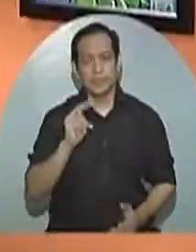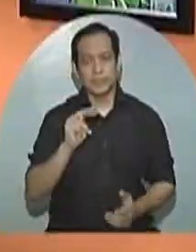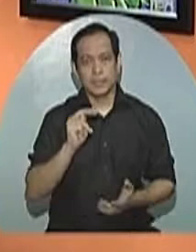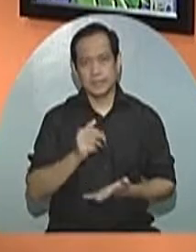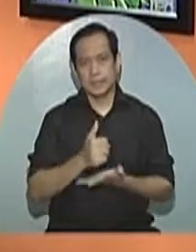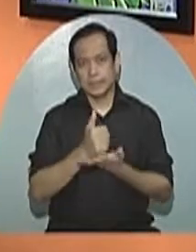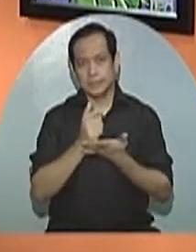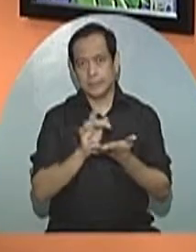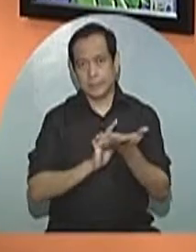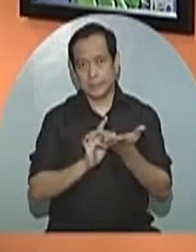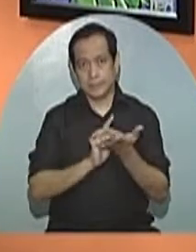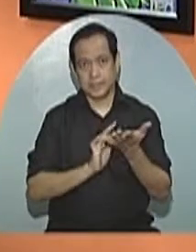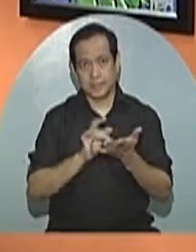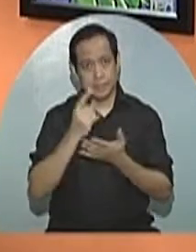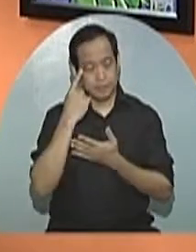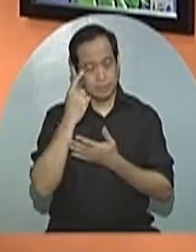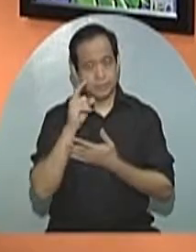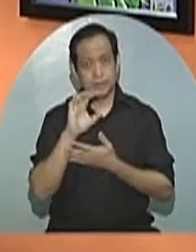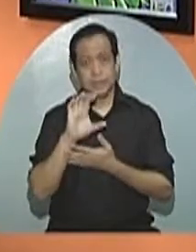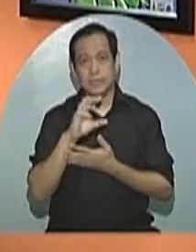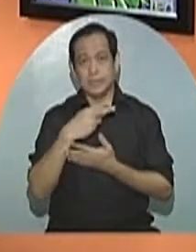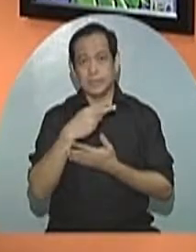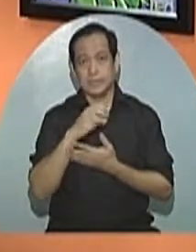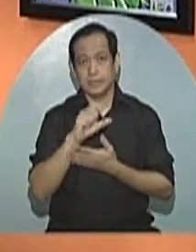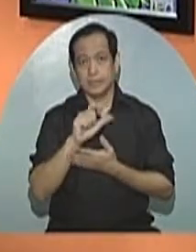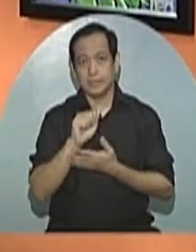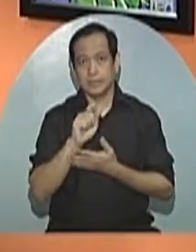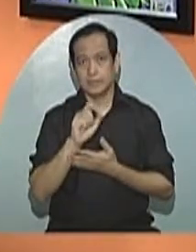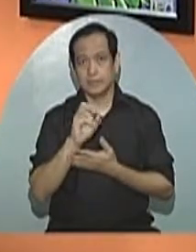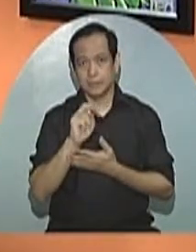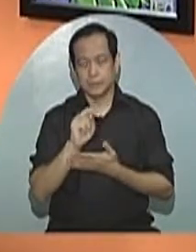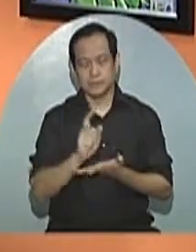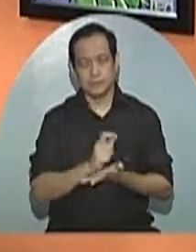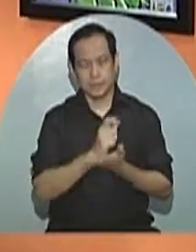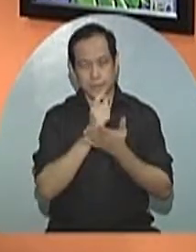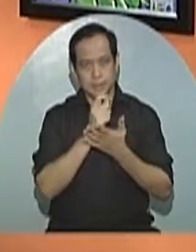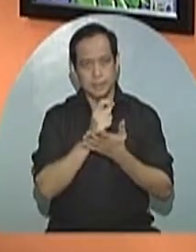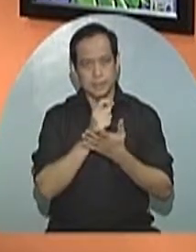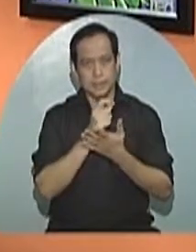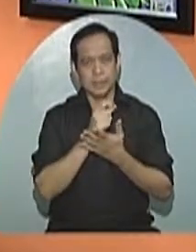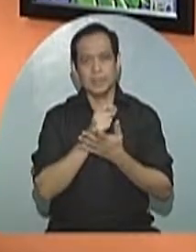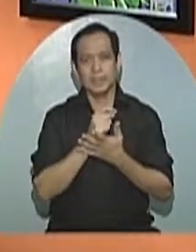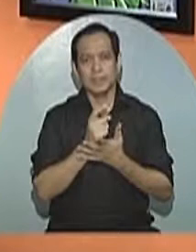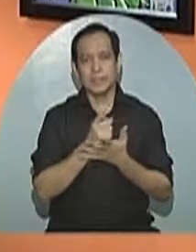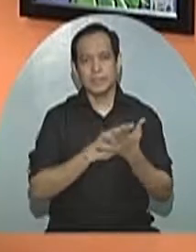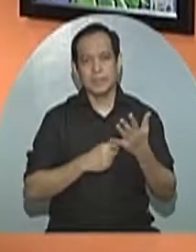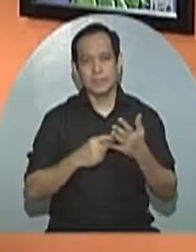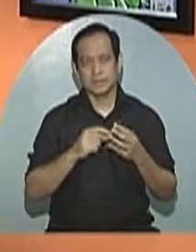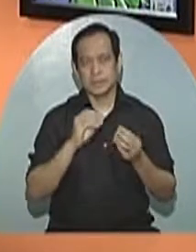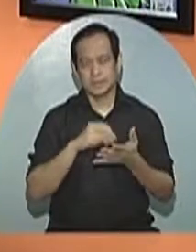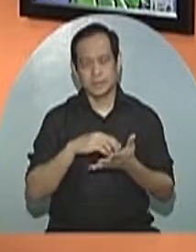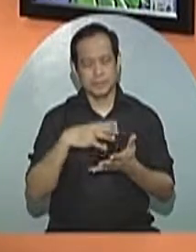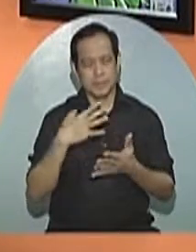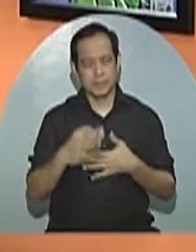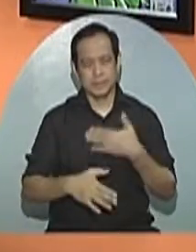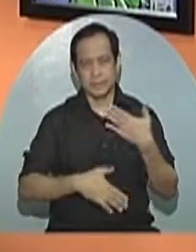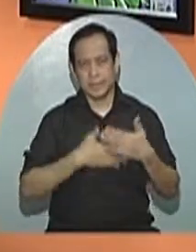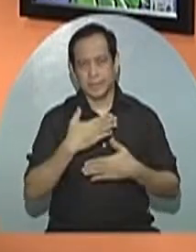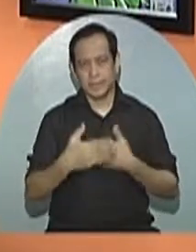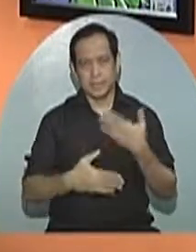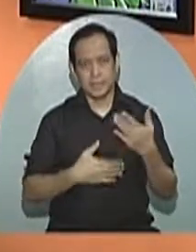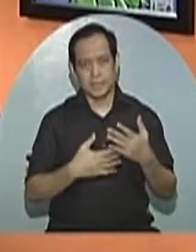Kailangan ng pamilya ang tulong medikal para sa chelation therapy ni GILDARD. Maselan at magastos ang prosesong